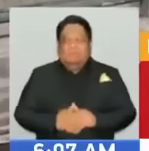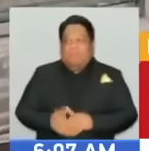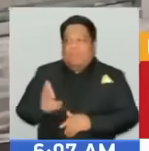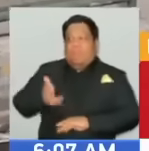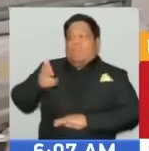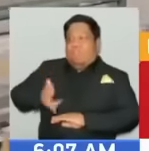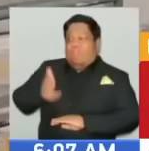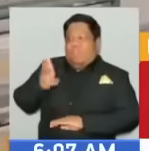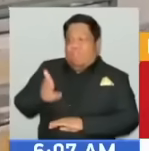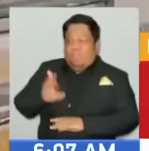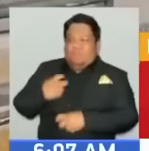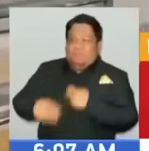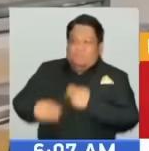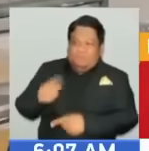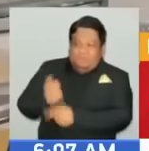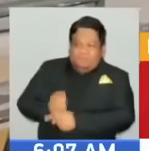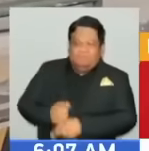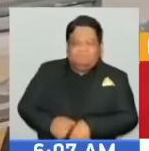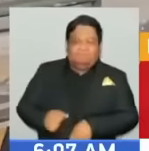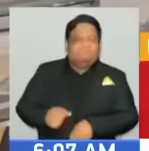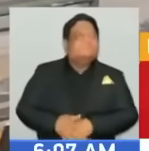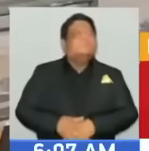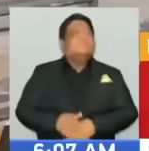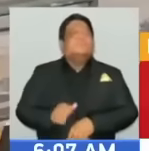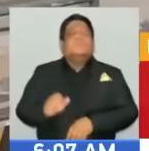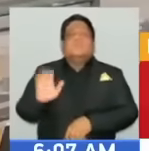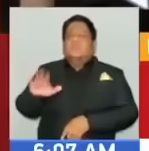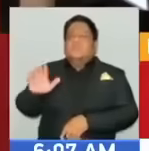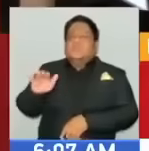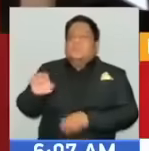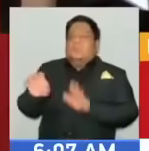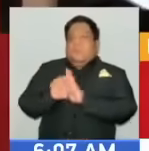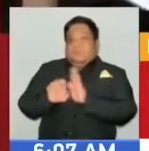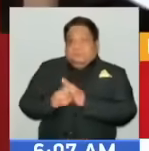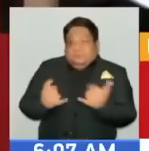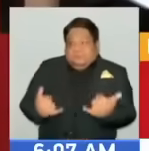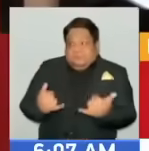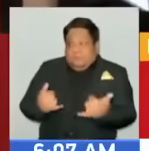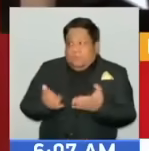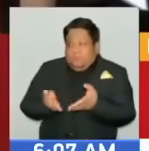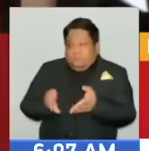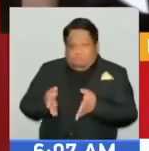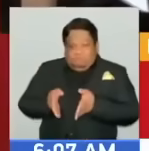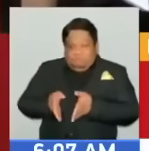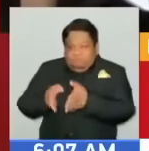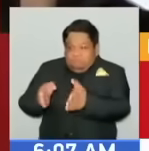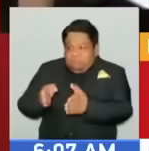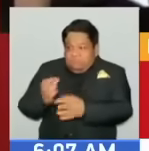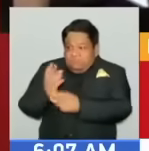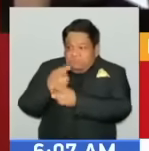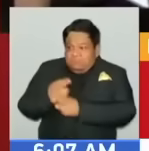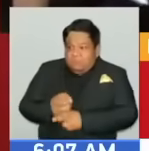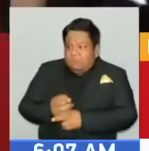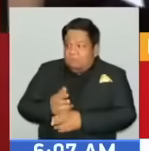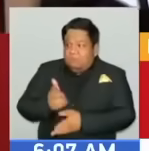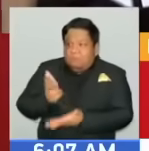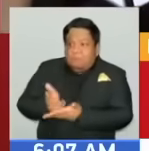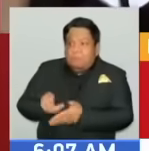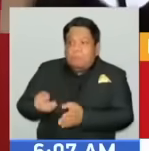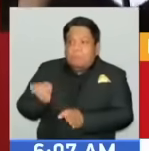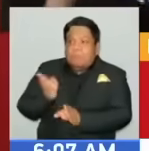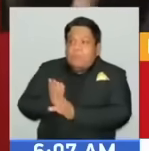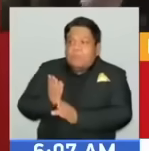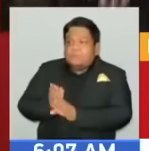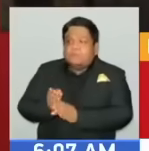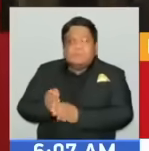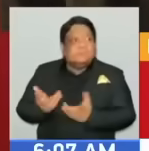ng busway, saan ho sila? Halimbawa, itong parting ito ngayon, dinadaanan ho dati ito ng bus eh. Yes. Saan sila lilipat ngayon? Tulad ng nakikita natin, dyan sa